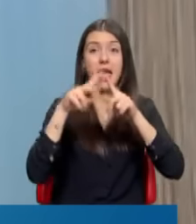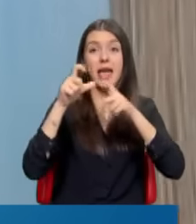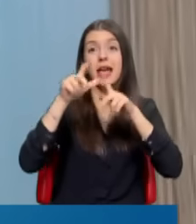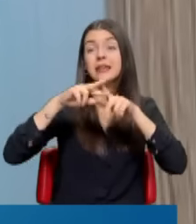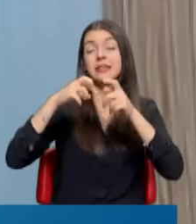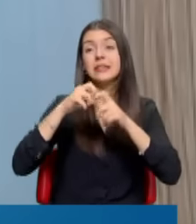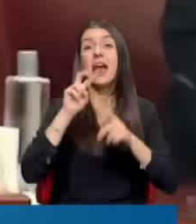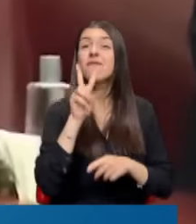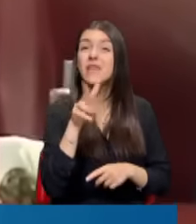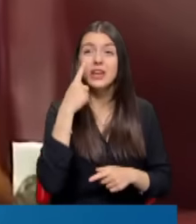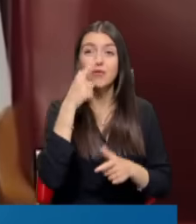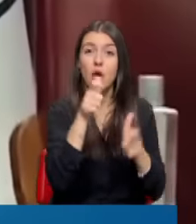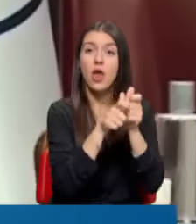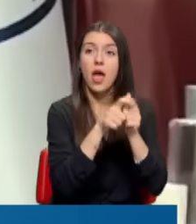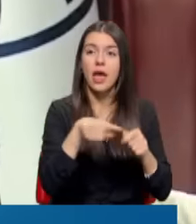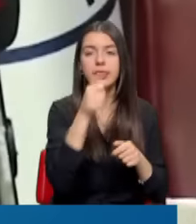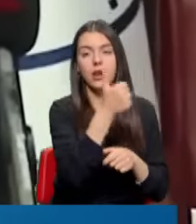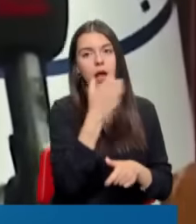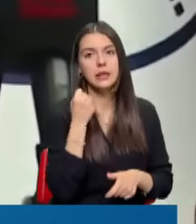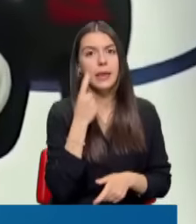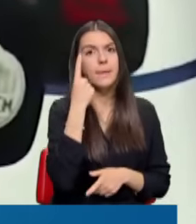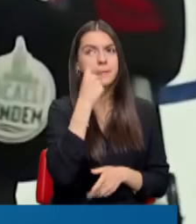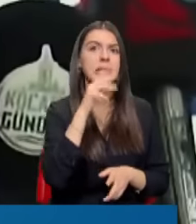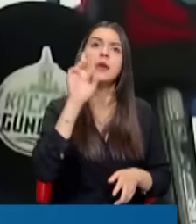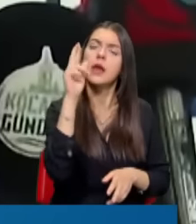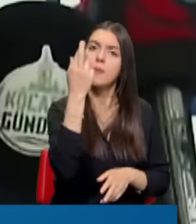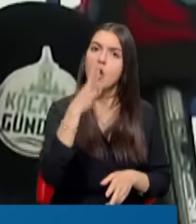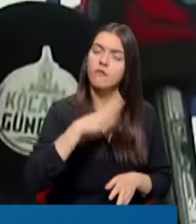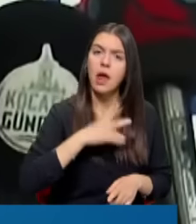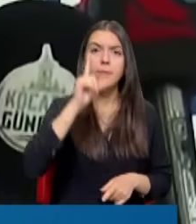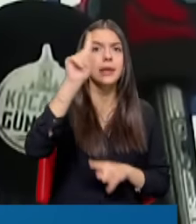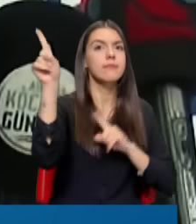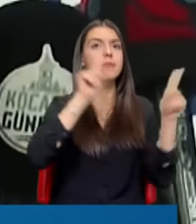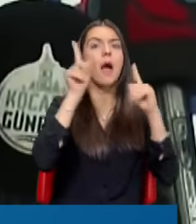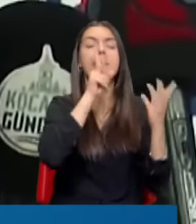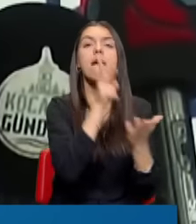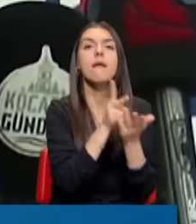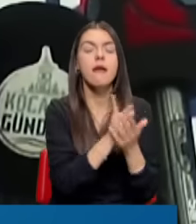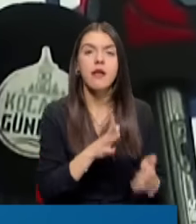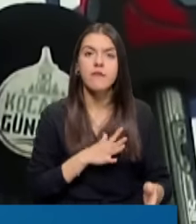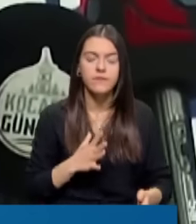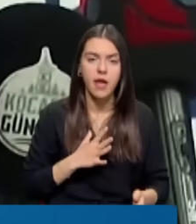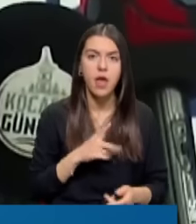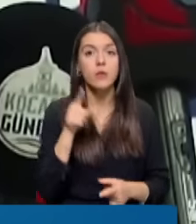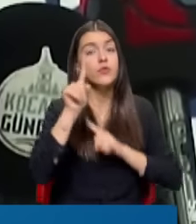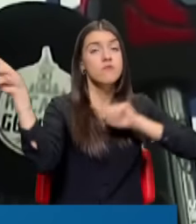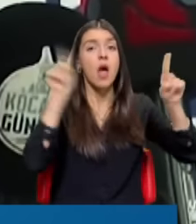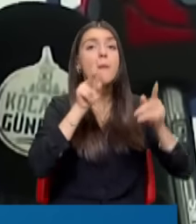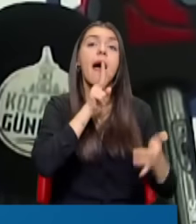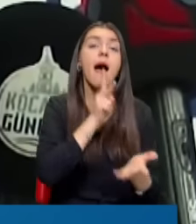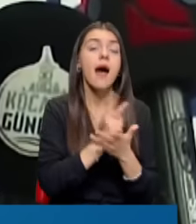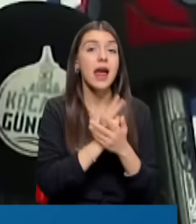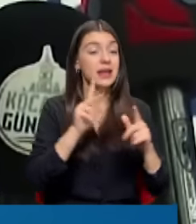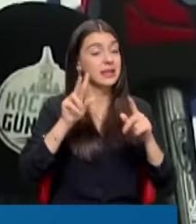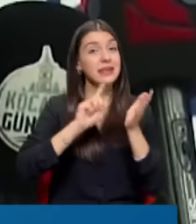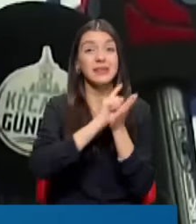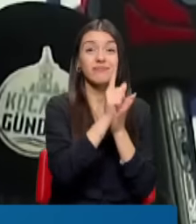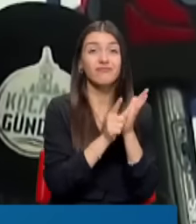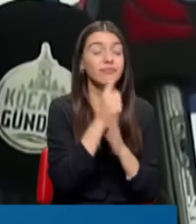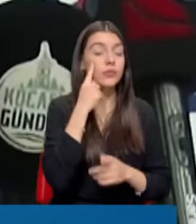protokol de iptal edildi. Bir Sayıştay raporu var, iki mahkeme kararı var. Mahkeme kararı ve Sayıştay raporuna göre